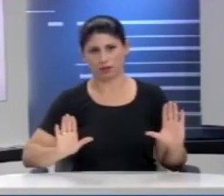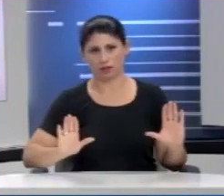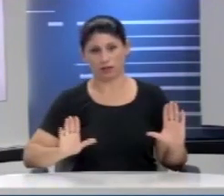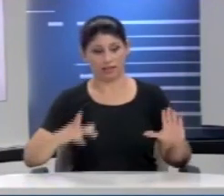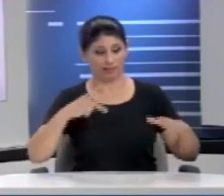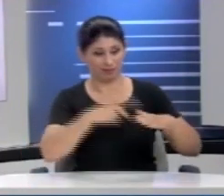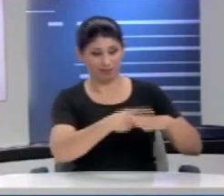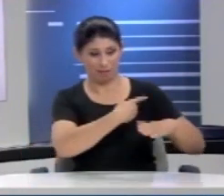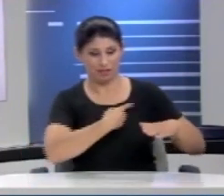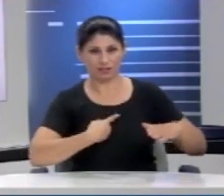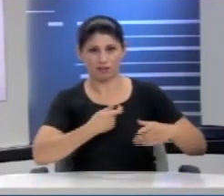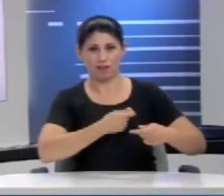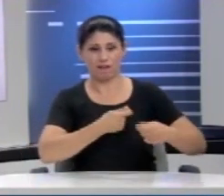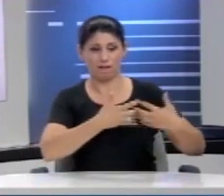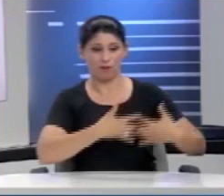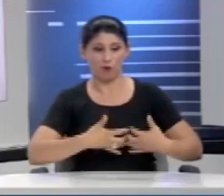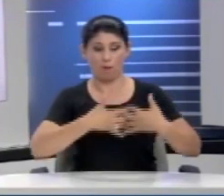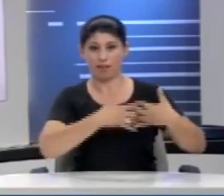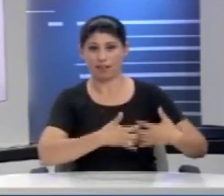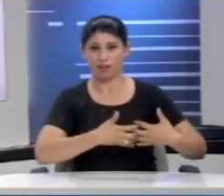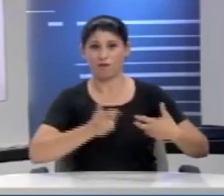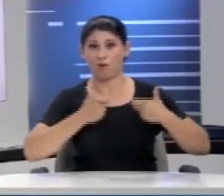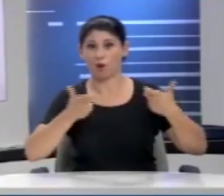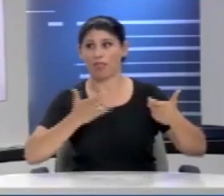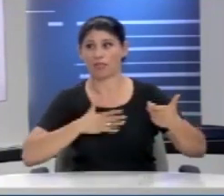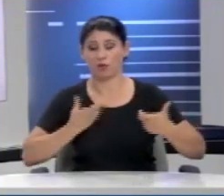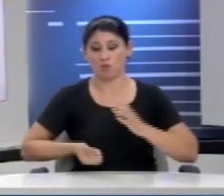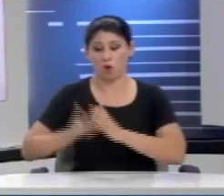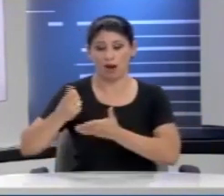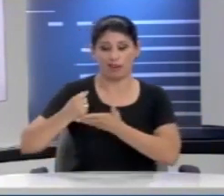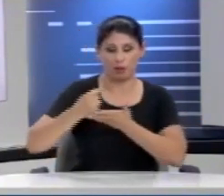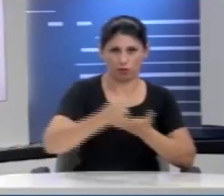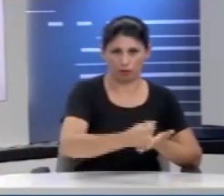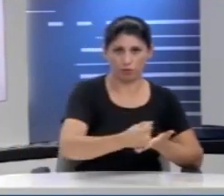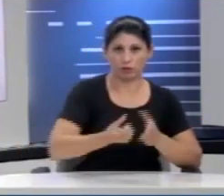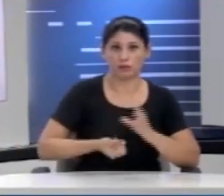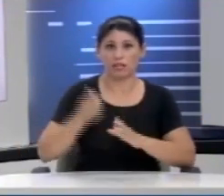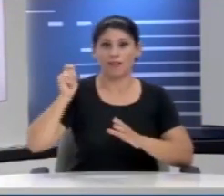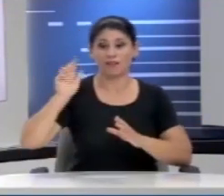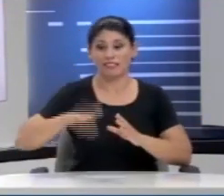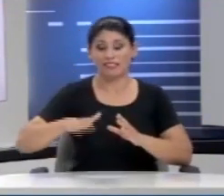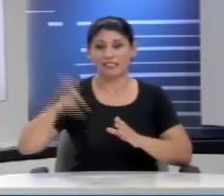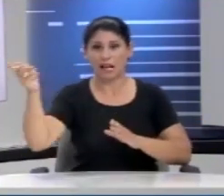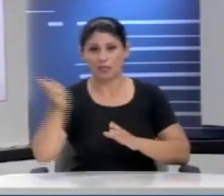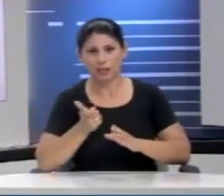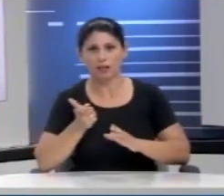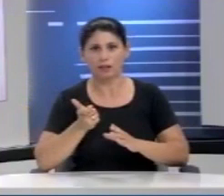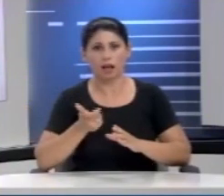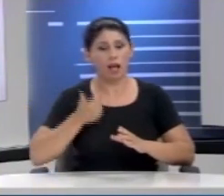Οι τραπεζίτες και οι βιομήχανοι φωνάζουν πως χρειάζονται νέα χρηματοδότηση, νέα φθηνά δάνεια